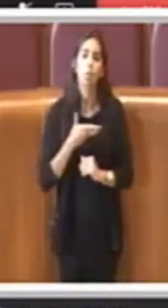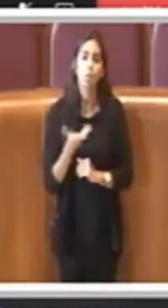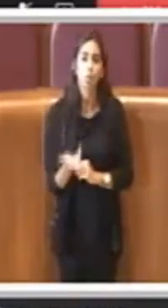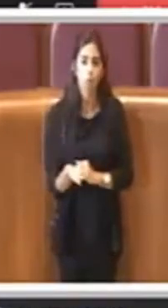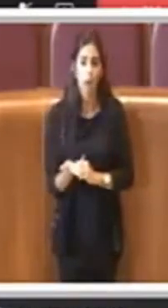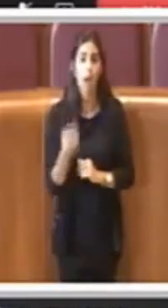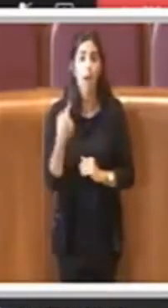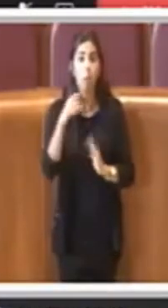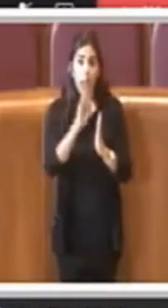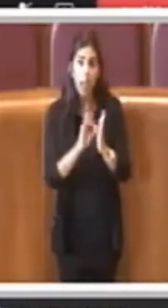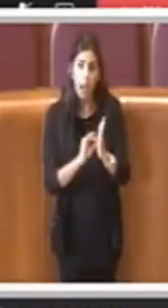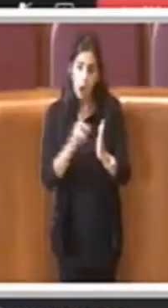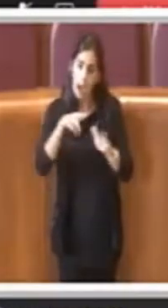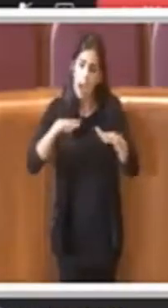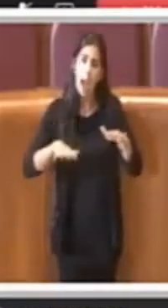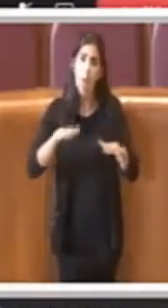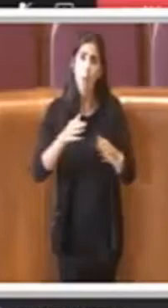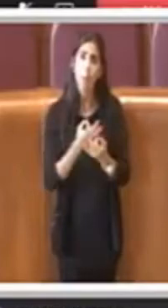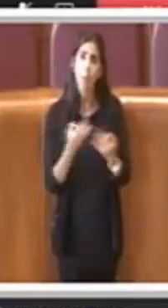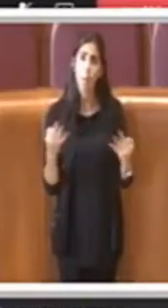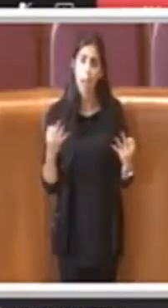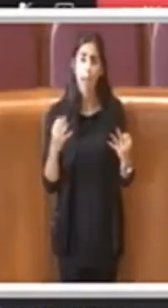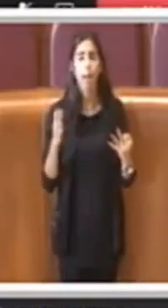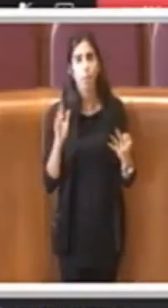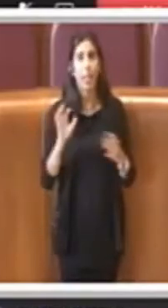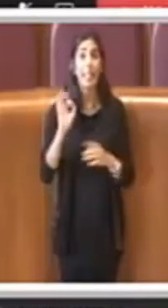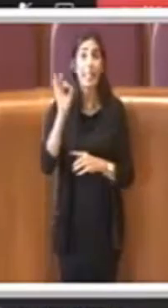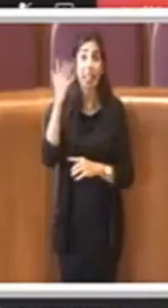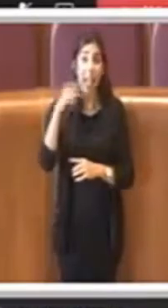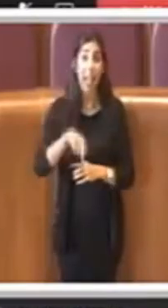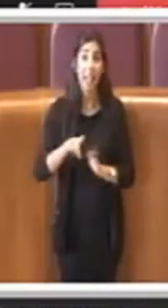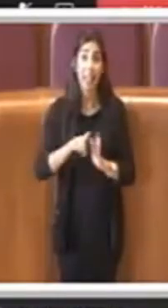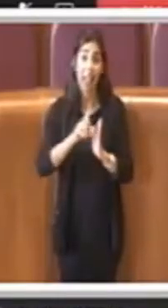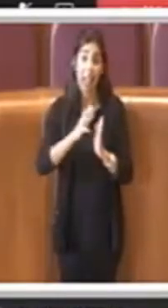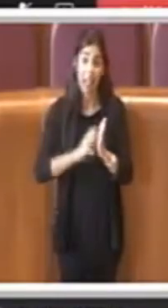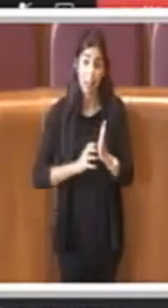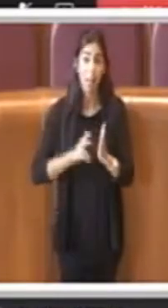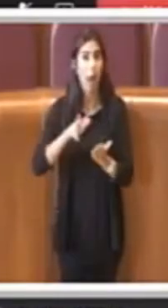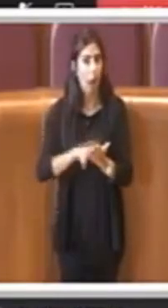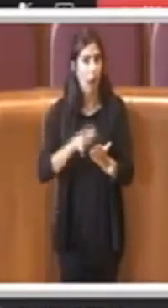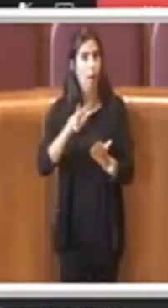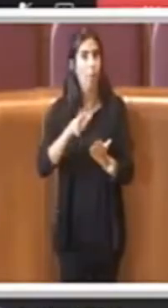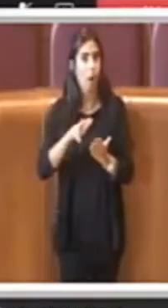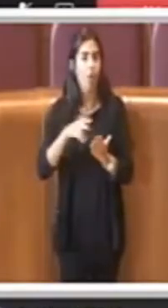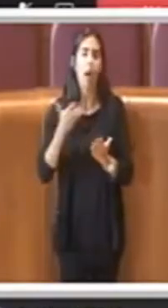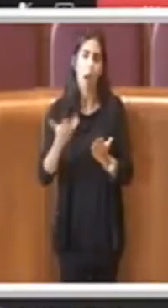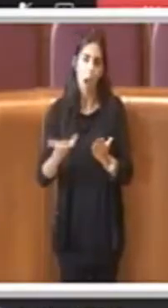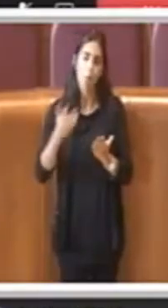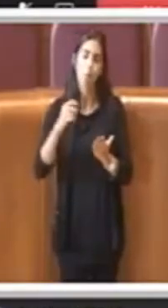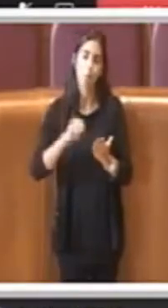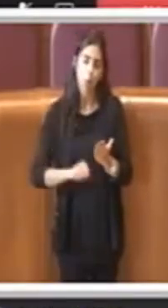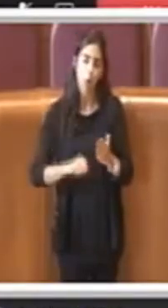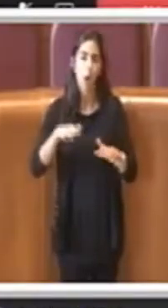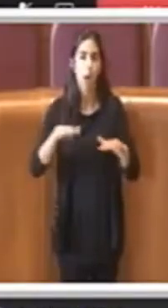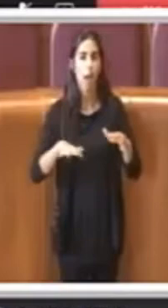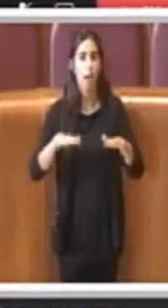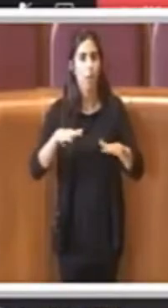con equilibrio, tra l'altro, o meglio, se verrà approvata questa delibera potrà esistere con un certo equilibrio.